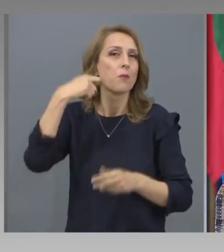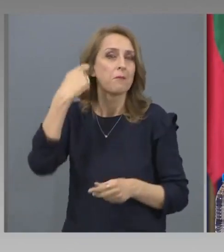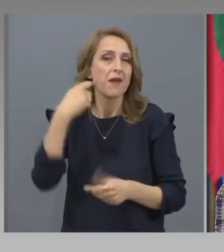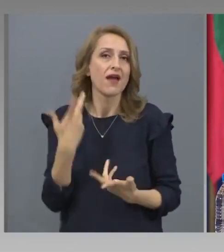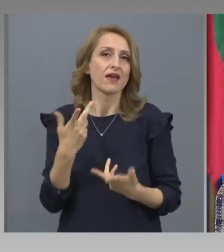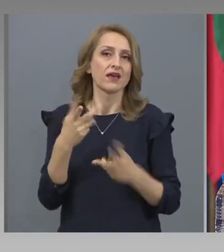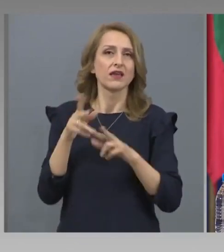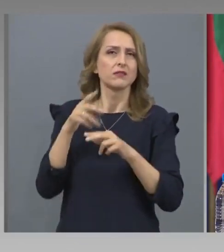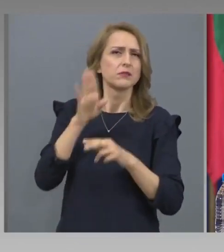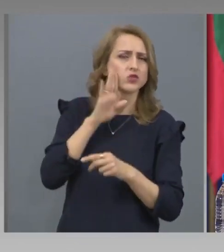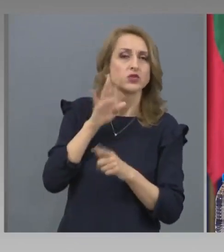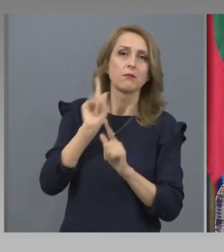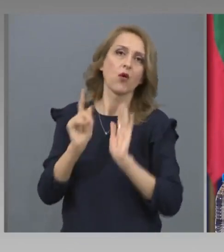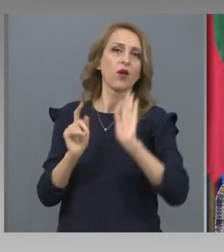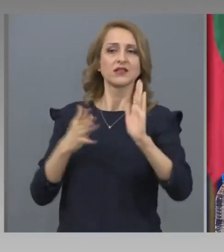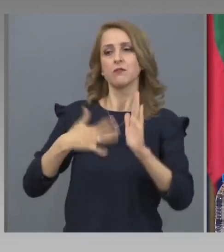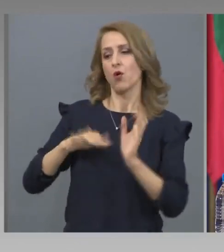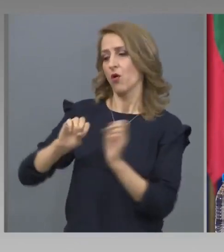родители могат да отидат на работа.